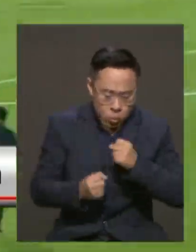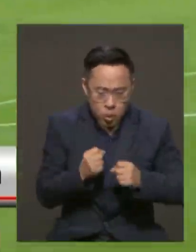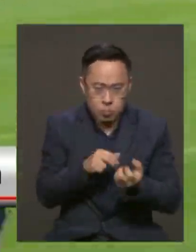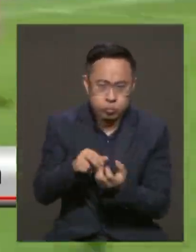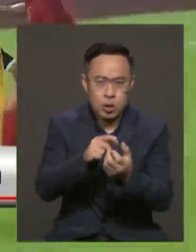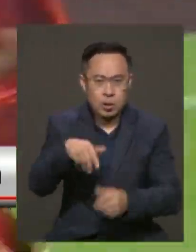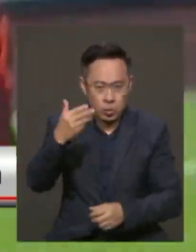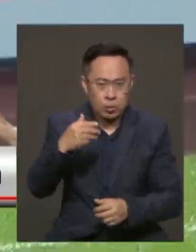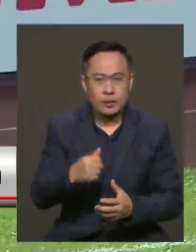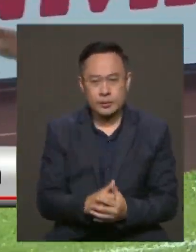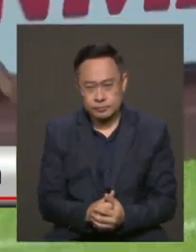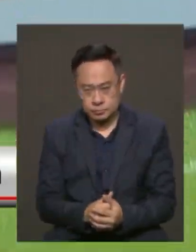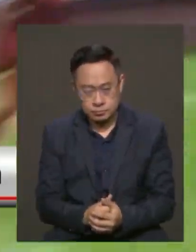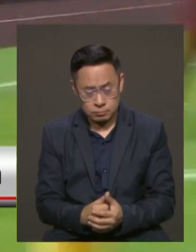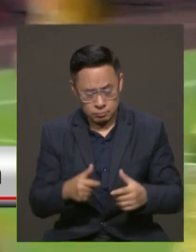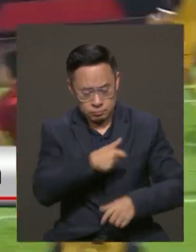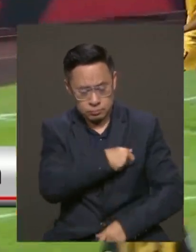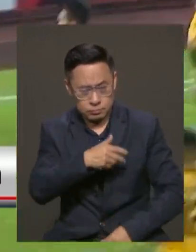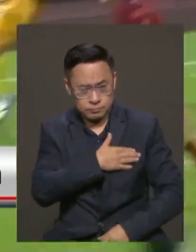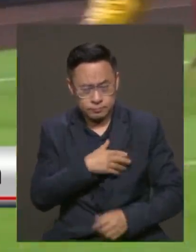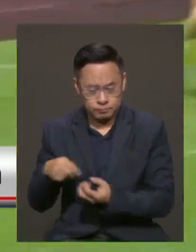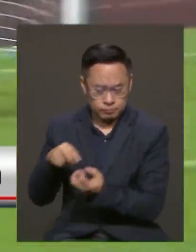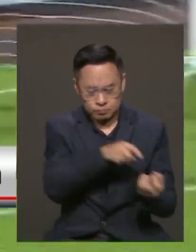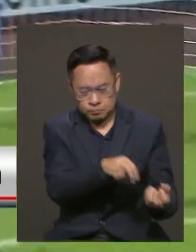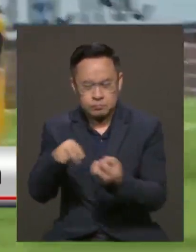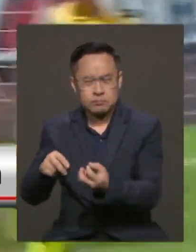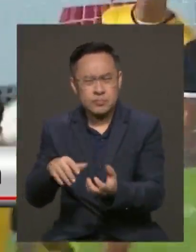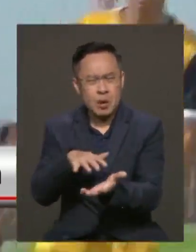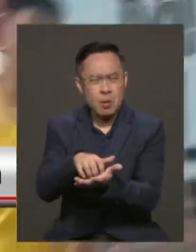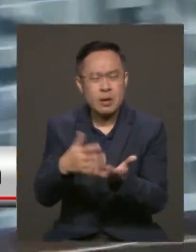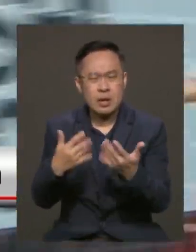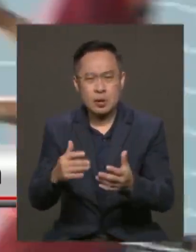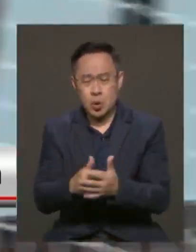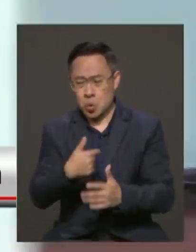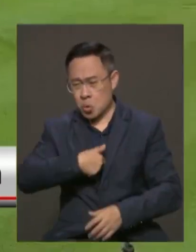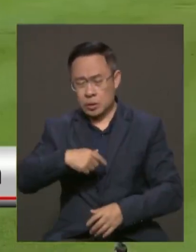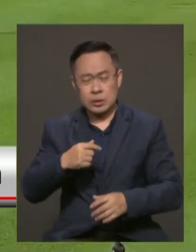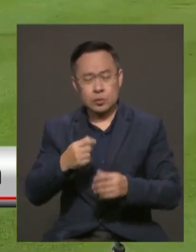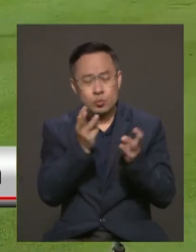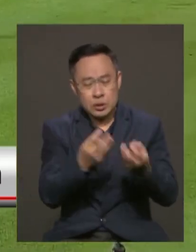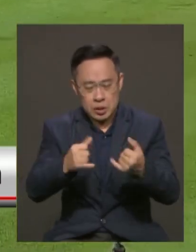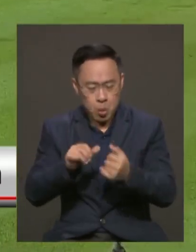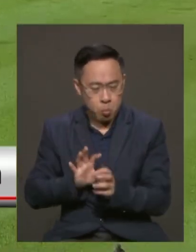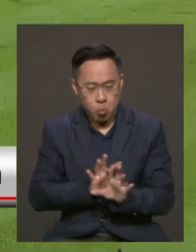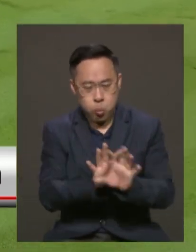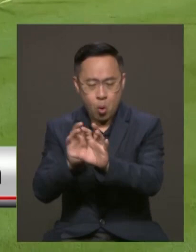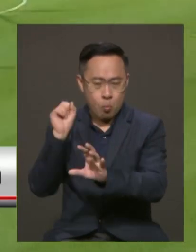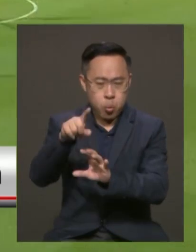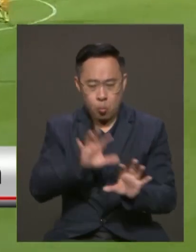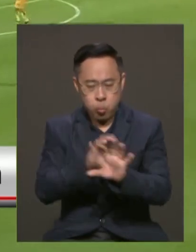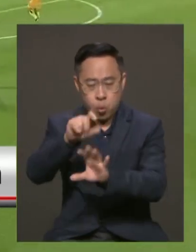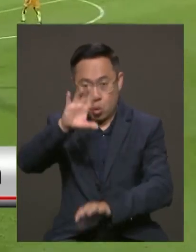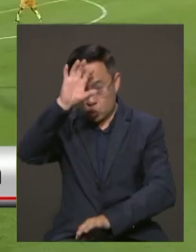นะคะทุกคนจะได้รู้สึกว่าเอ้ยทีมชาติไทยมีการเพลสดุดันไม่แพ้ใครดุดันไม่เกรงใจใครนั่นเองนะ